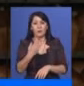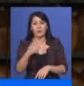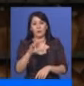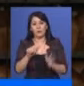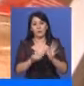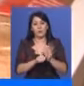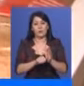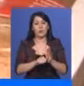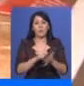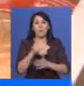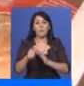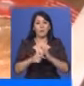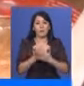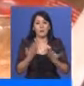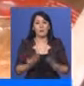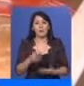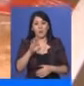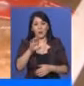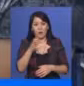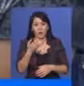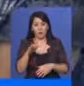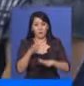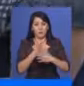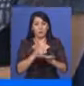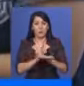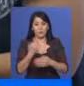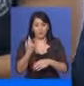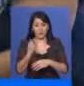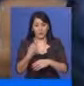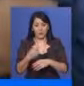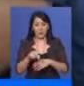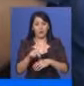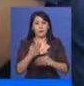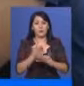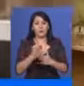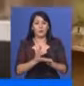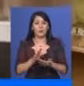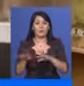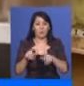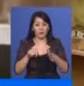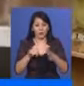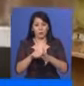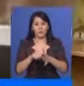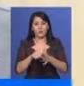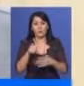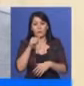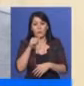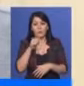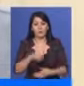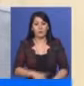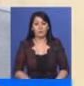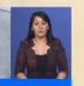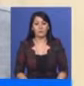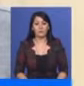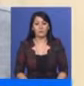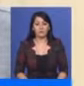сағатқа созылады. Қала тұрғындары да особый нанын ерекше жақсы көріп аламыз дейді. Кейбірі науқан басталғанын естіп, өз бақтарын сынамақшы. Я покупаю